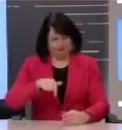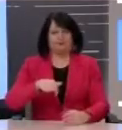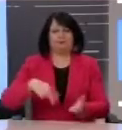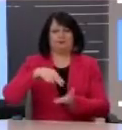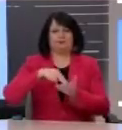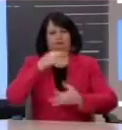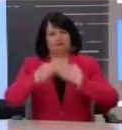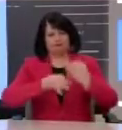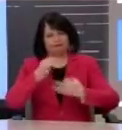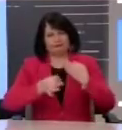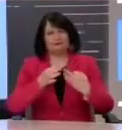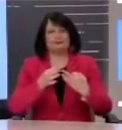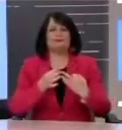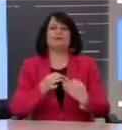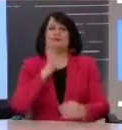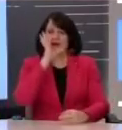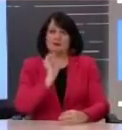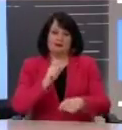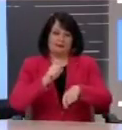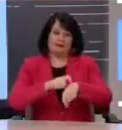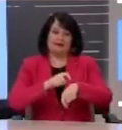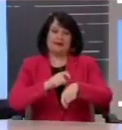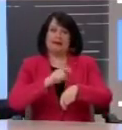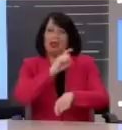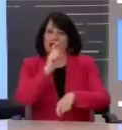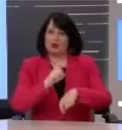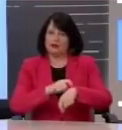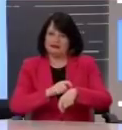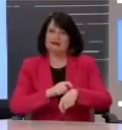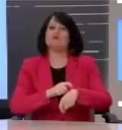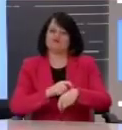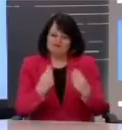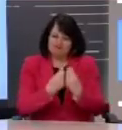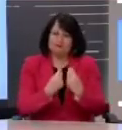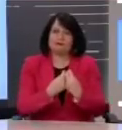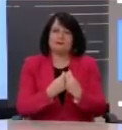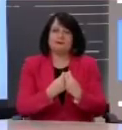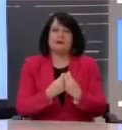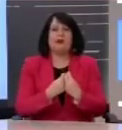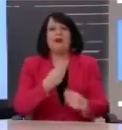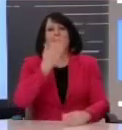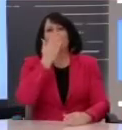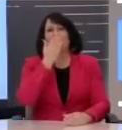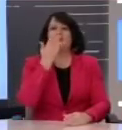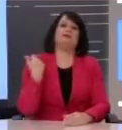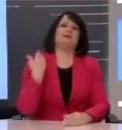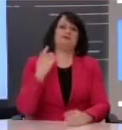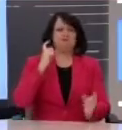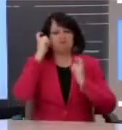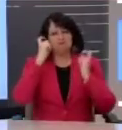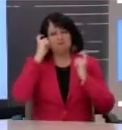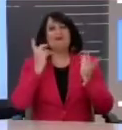Αντιπροσωπείας σε μια πραγματικά επίκαιρη ερώτηση. Αυτό που με κάνει να αναρωτιέμαι ορισμένες φορές